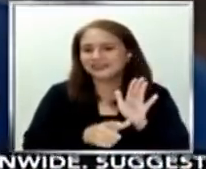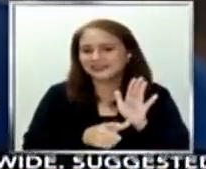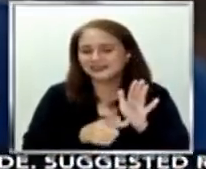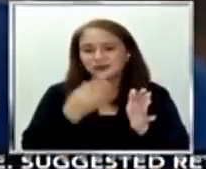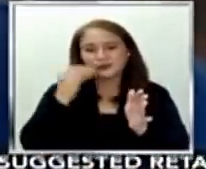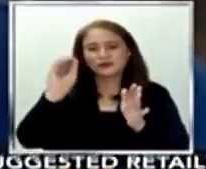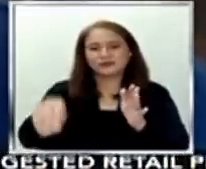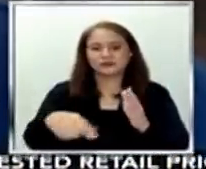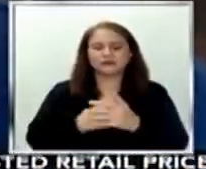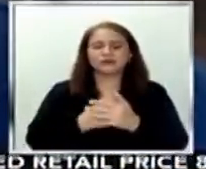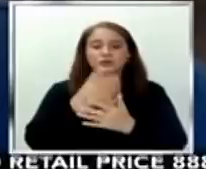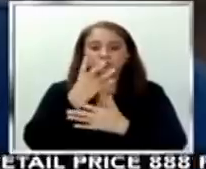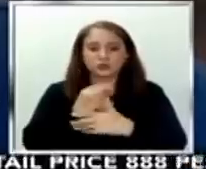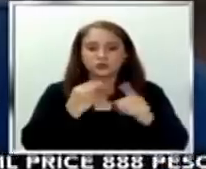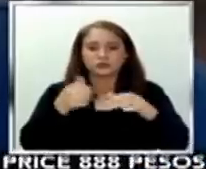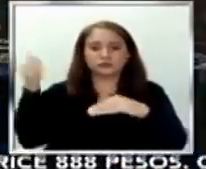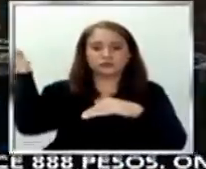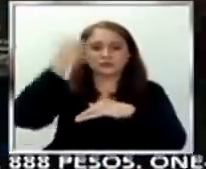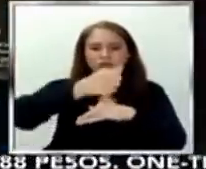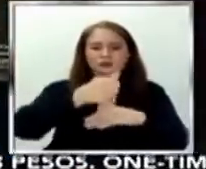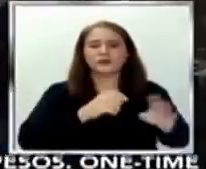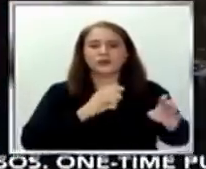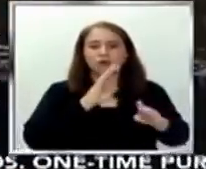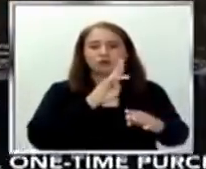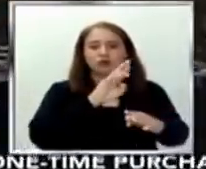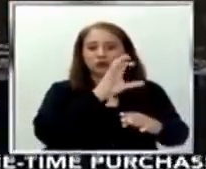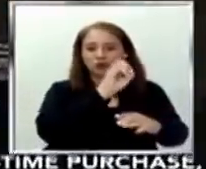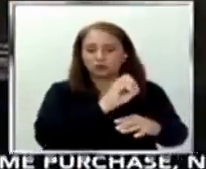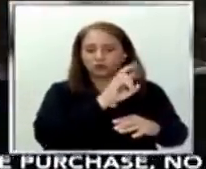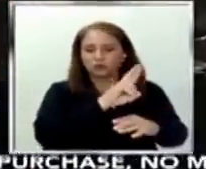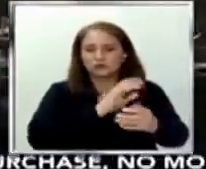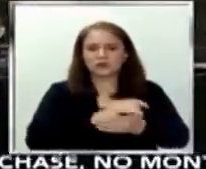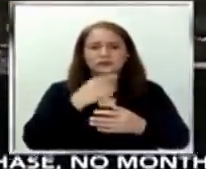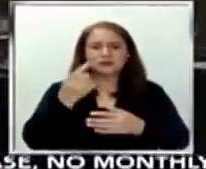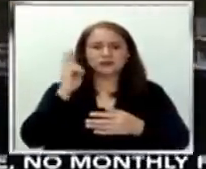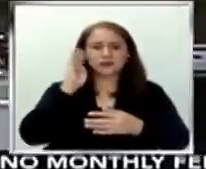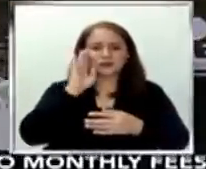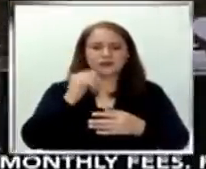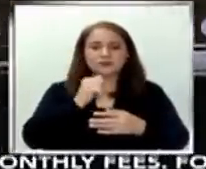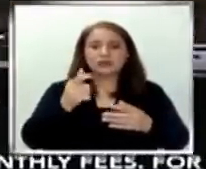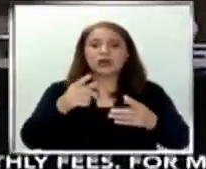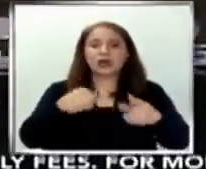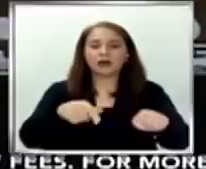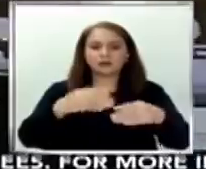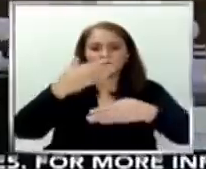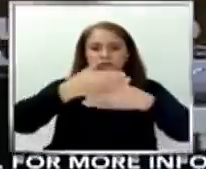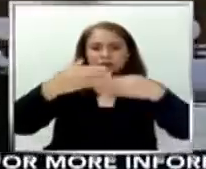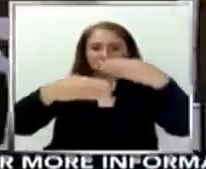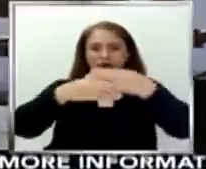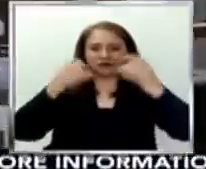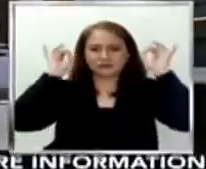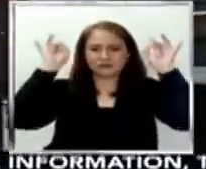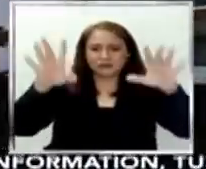the command of the Bureau of Corrections. Sabi pa ni Biazo, nilagay ng permanenteng harang sa panganib ang mga taga